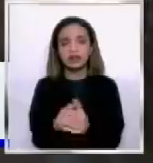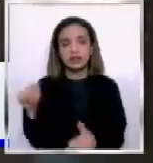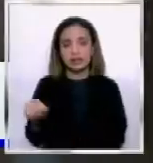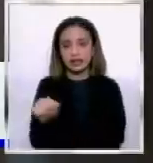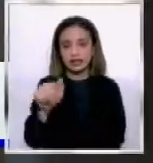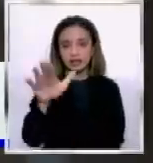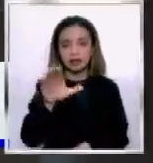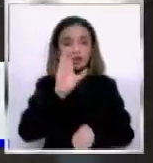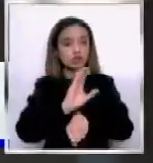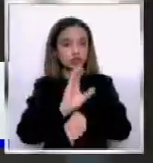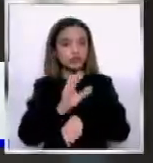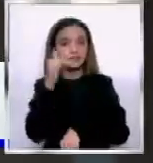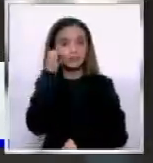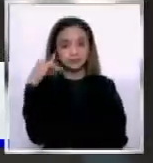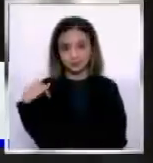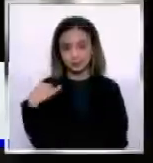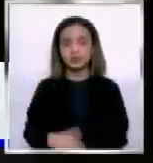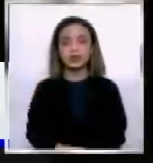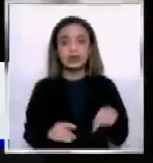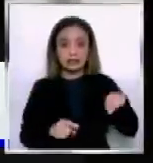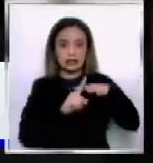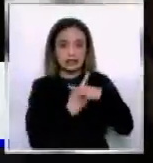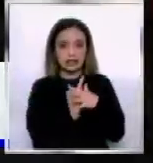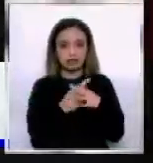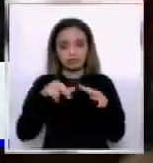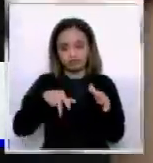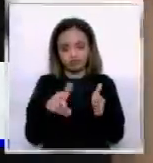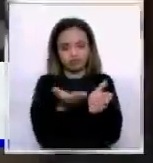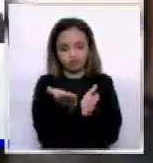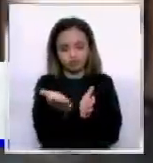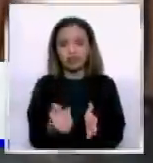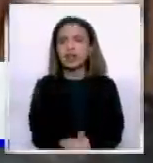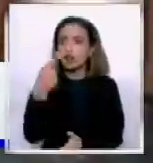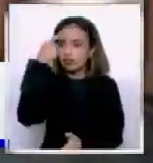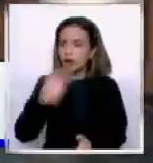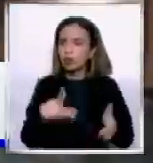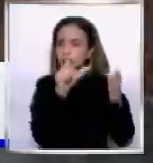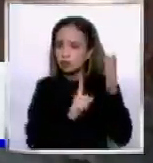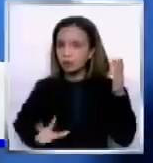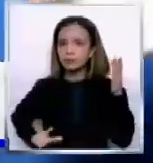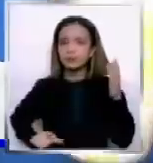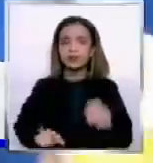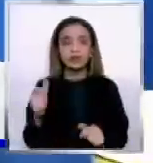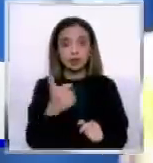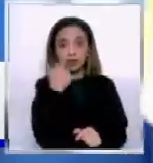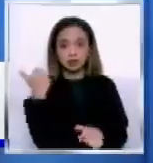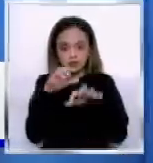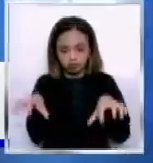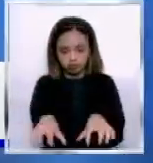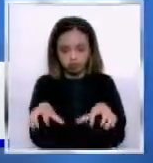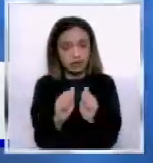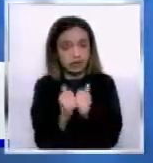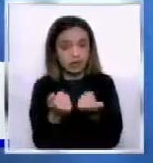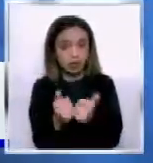kagabi. Si MC naglakad mula sa Pasig. Para sakripisyo, para sa Panginoon natin. Ang iba nagkakawang gawa sa pamamagitan ng pagbibigay